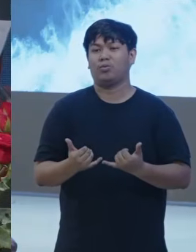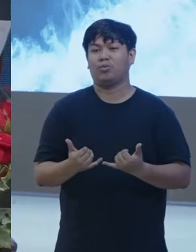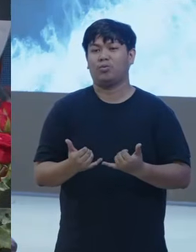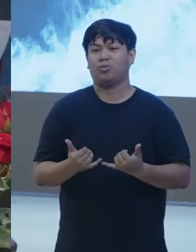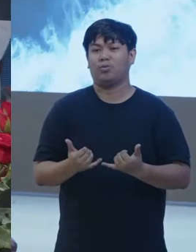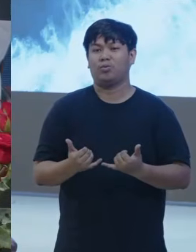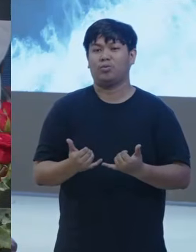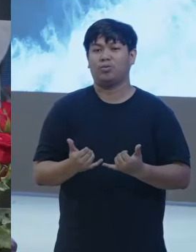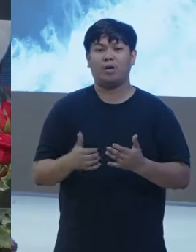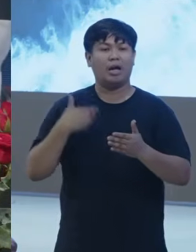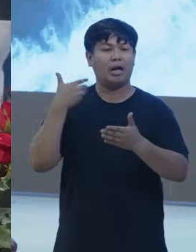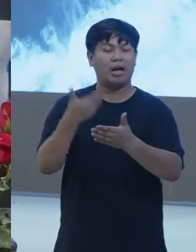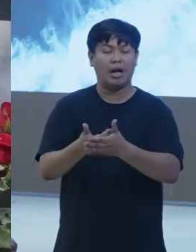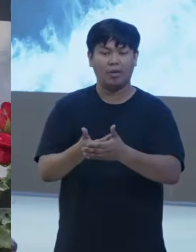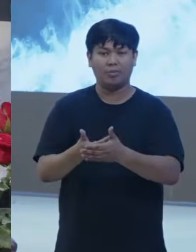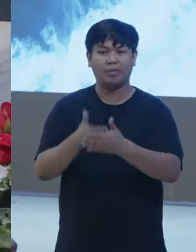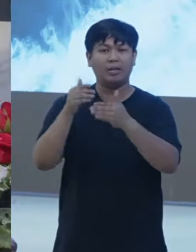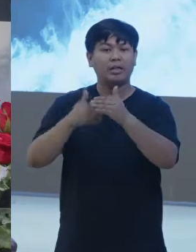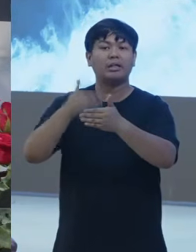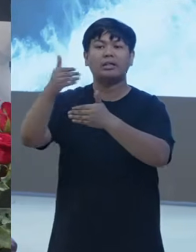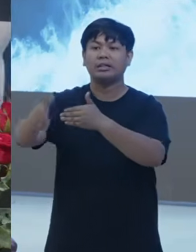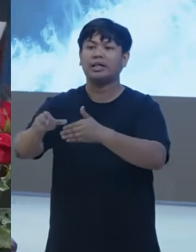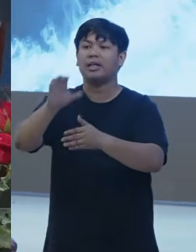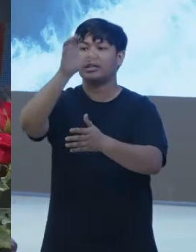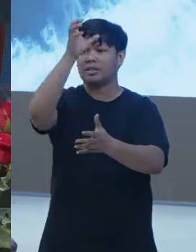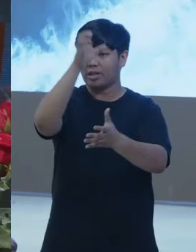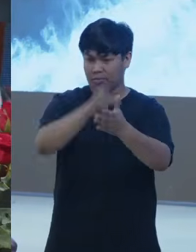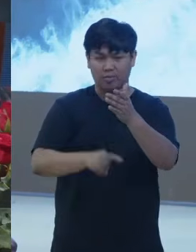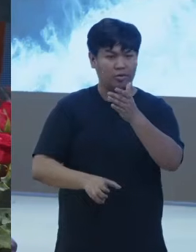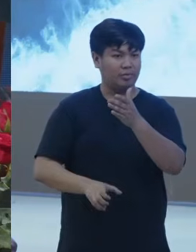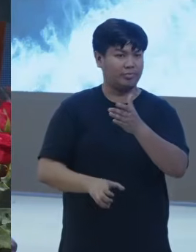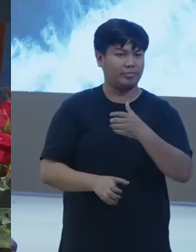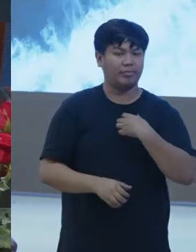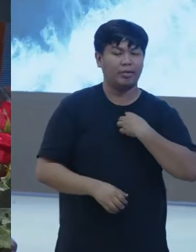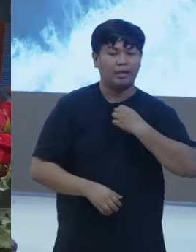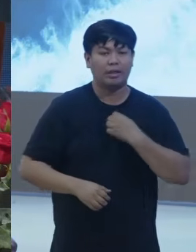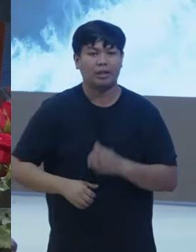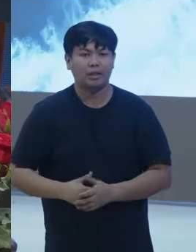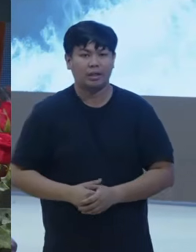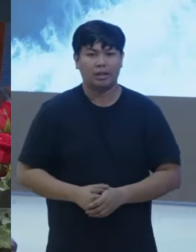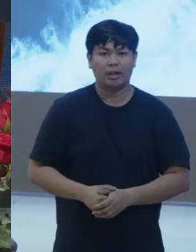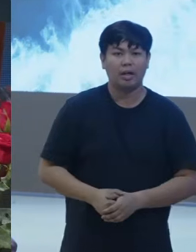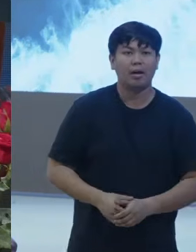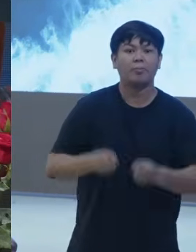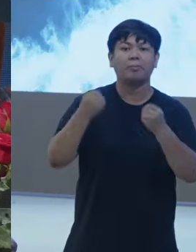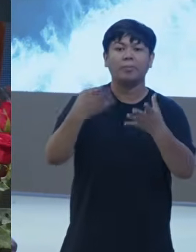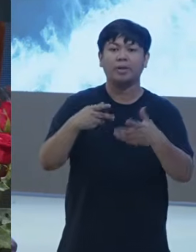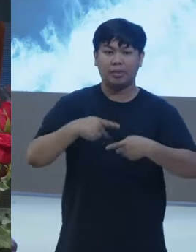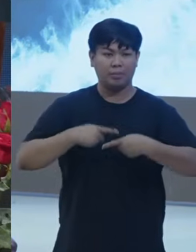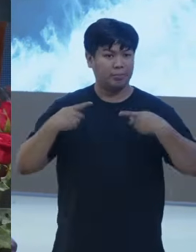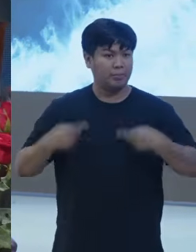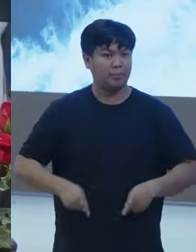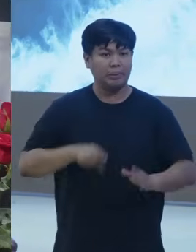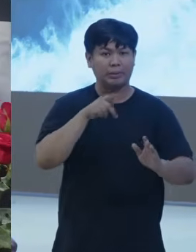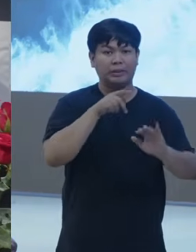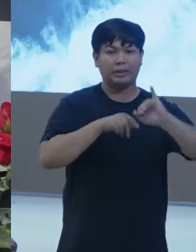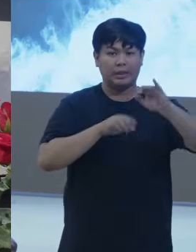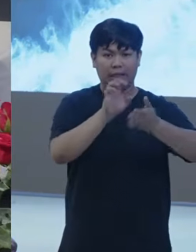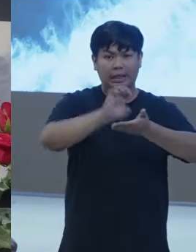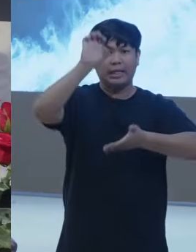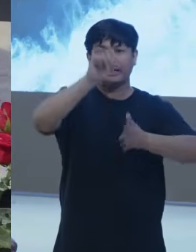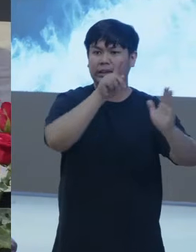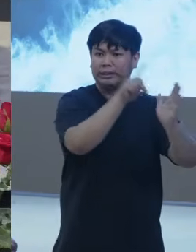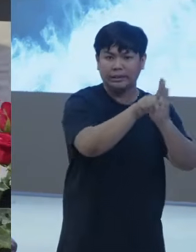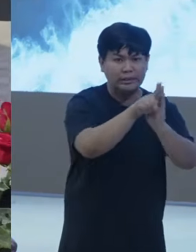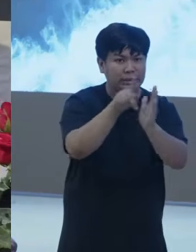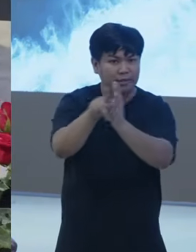Pagdating ng 1 Kings 19, next chapter lang. Dahil nga ang dami niyang pinapatay na priest ni Baal,